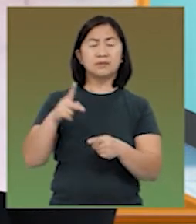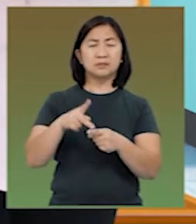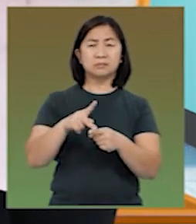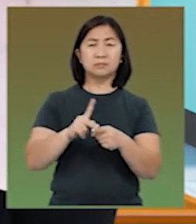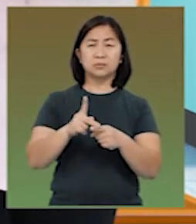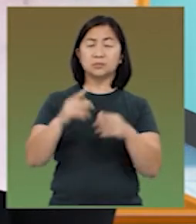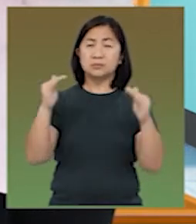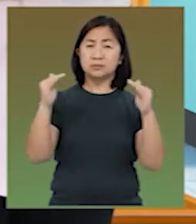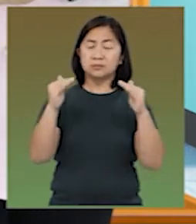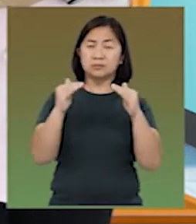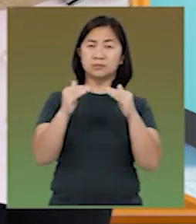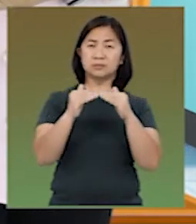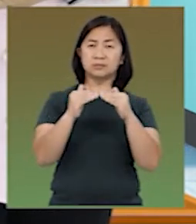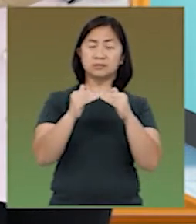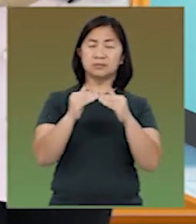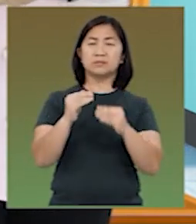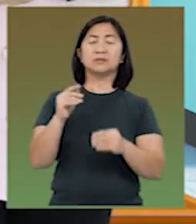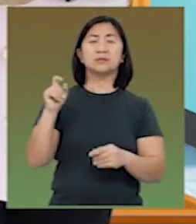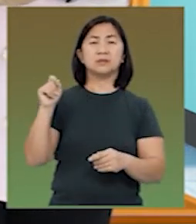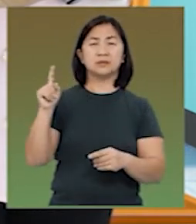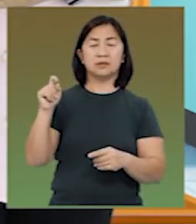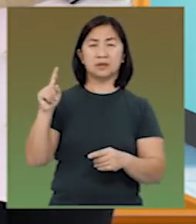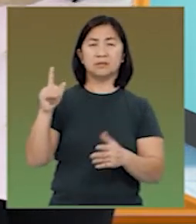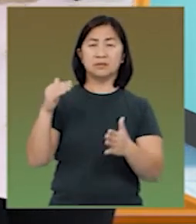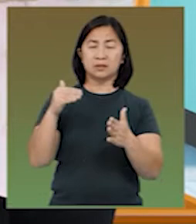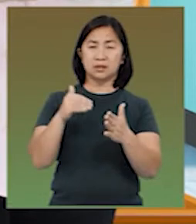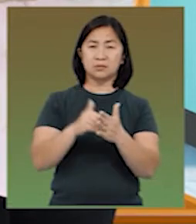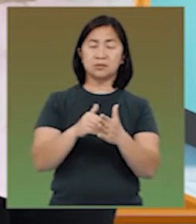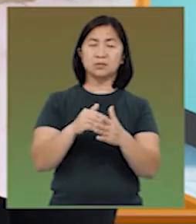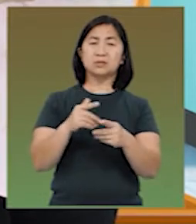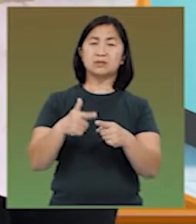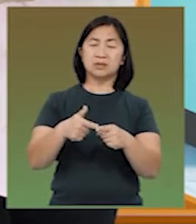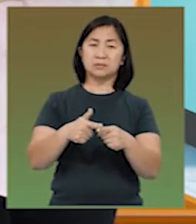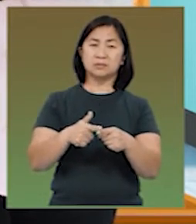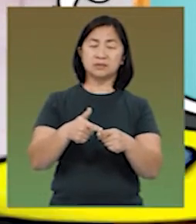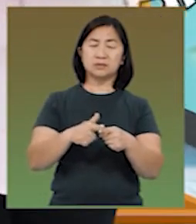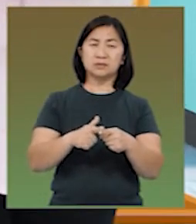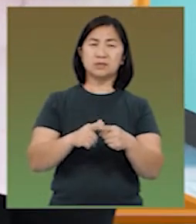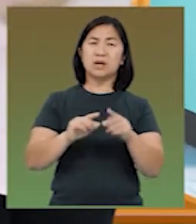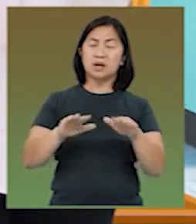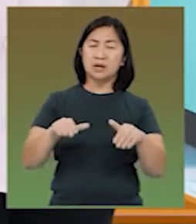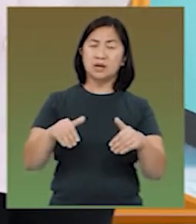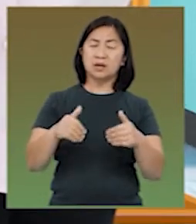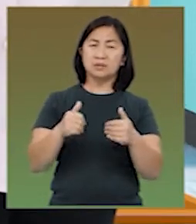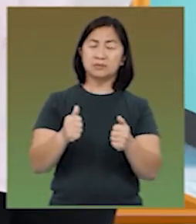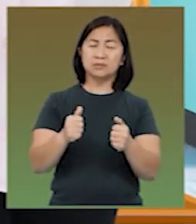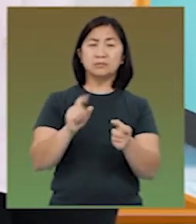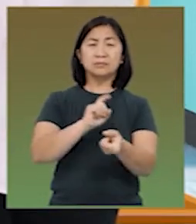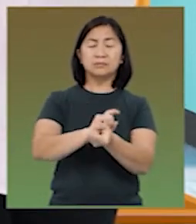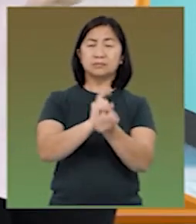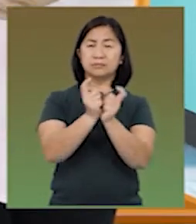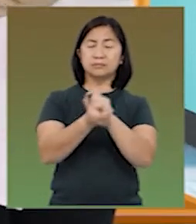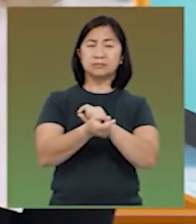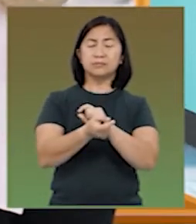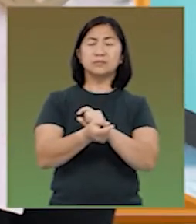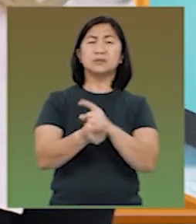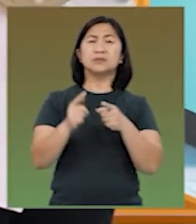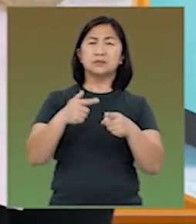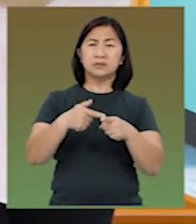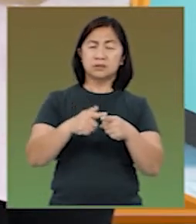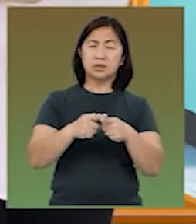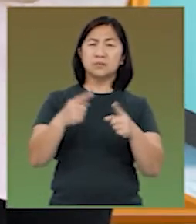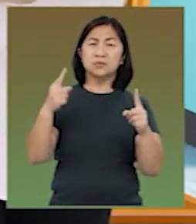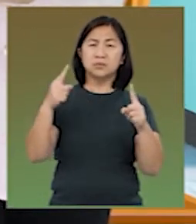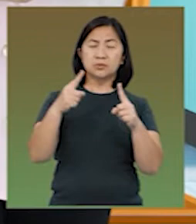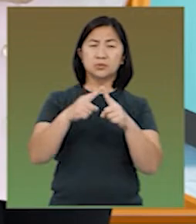11 kilograms is equal to 11,000 grams. Paano naman ang pag-convert